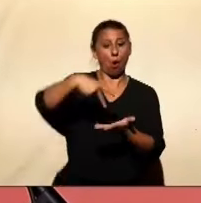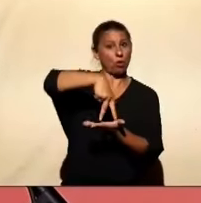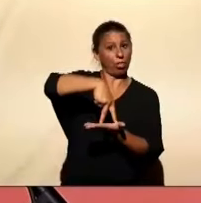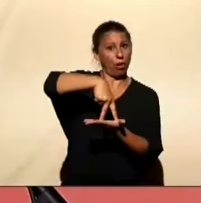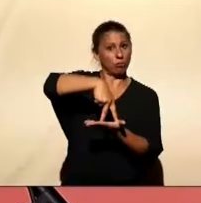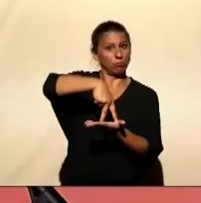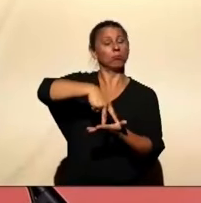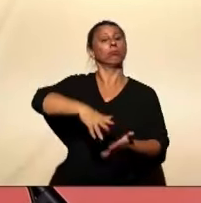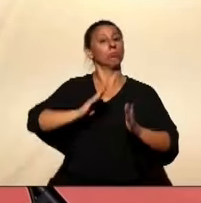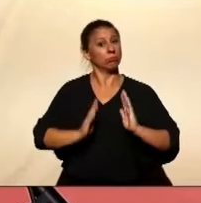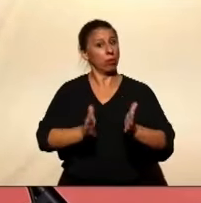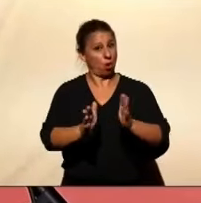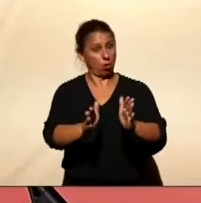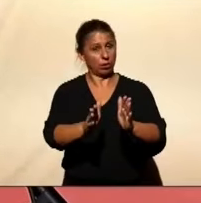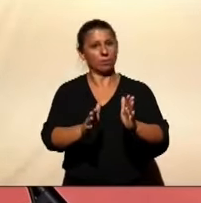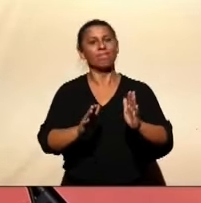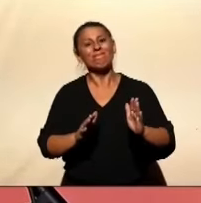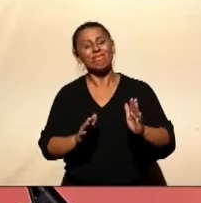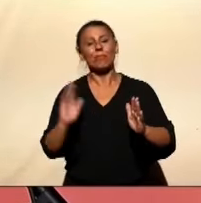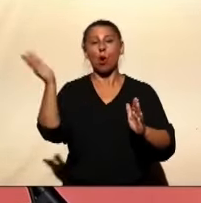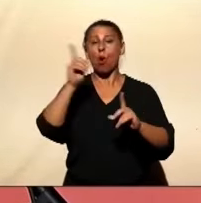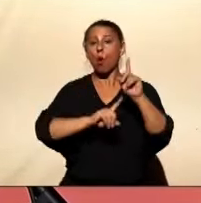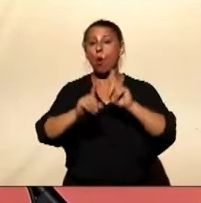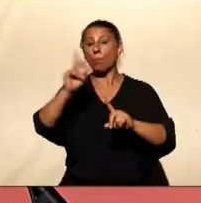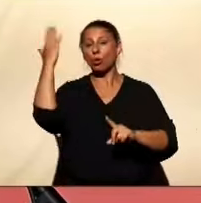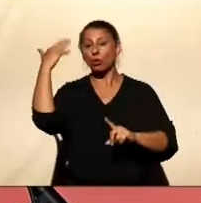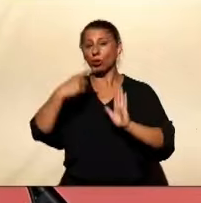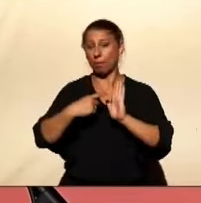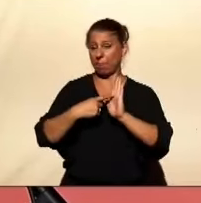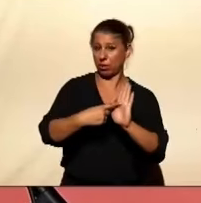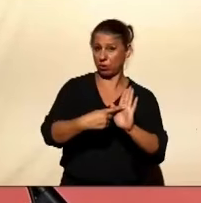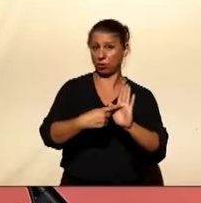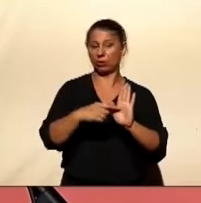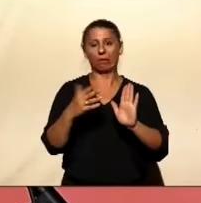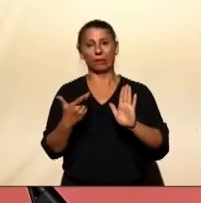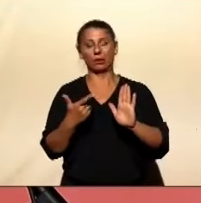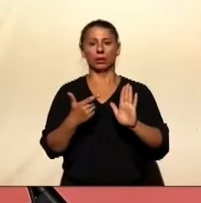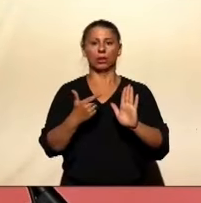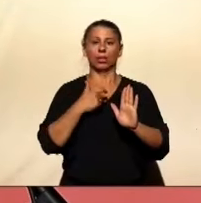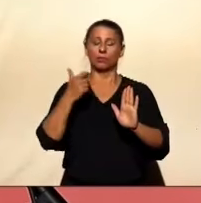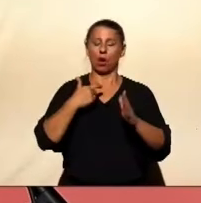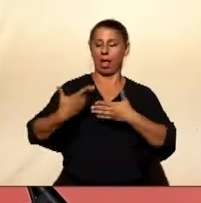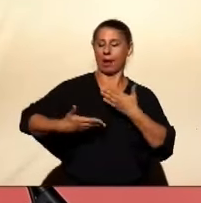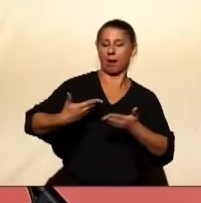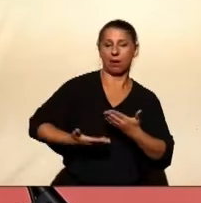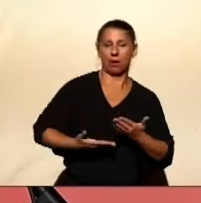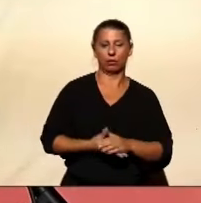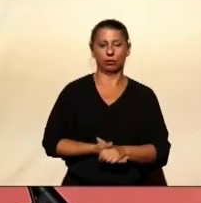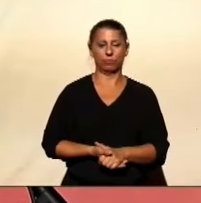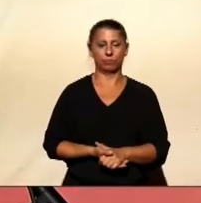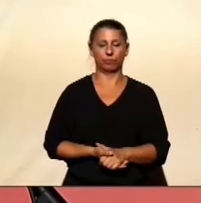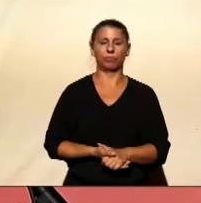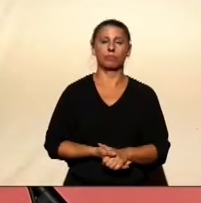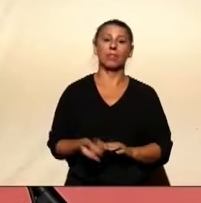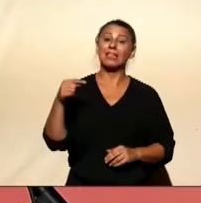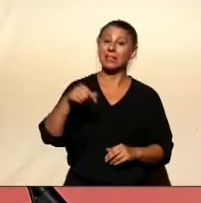προχώρησε, ενώ όσοι τότε παρουσιάζονταν ως οι φορείς της ανανέωσης,